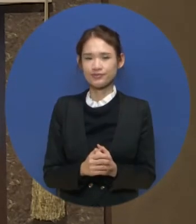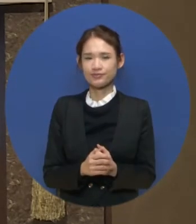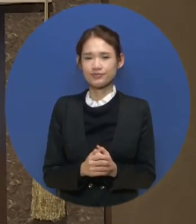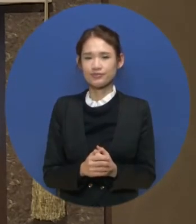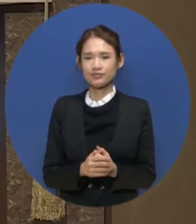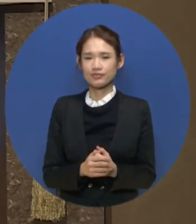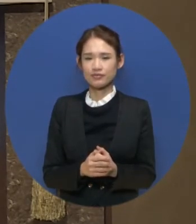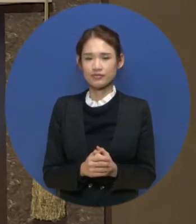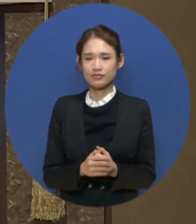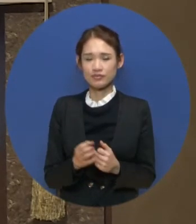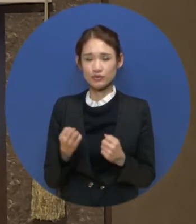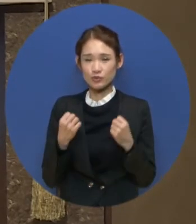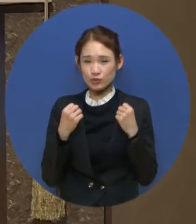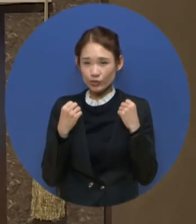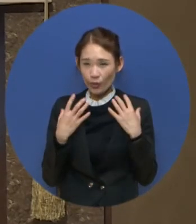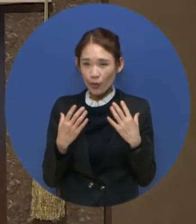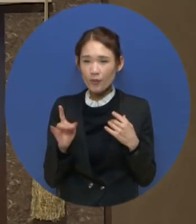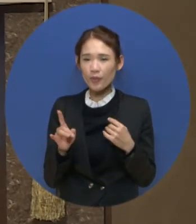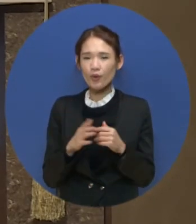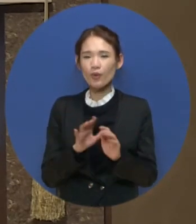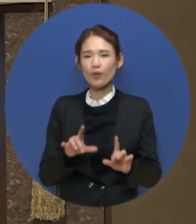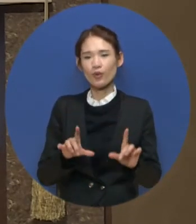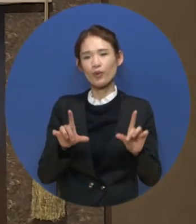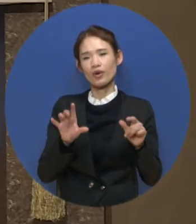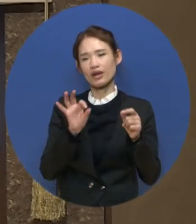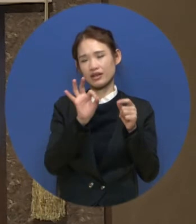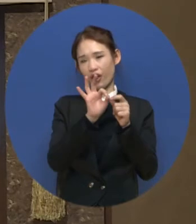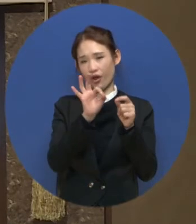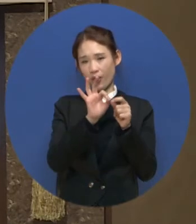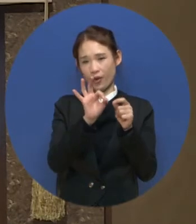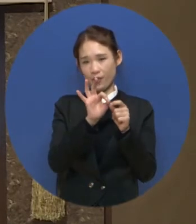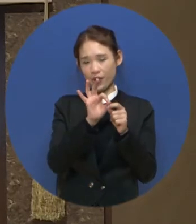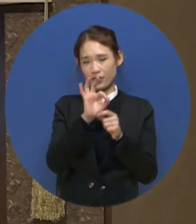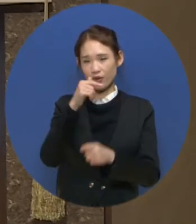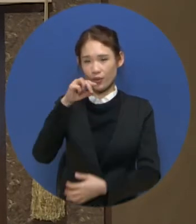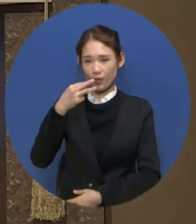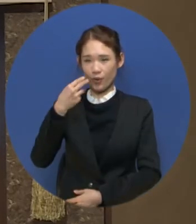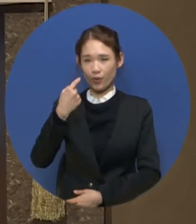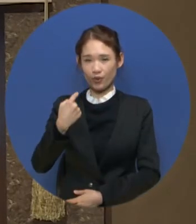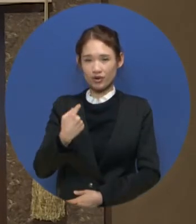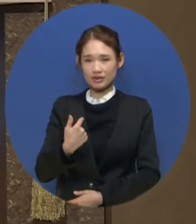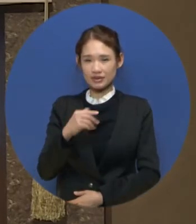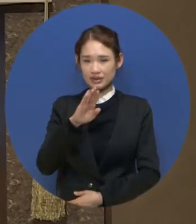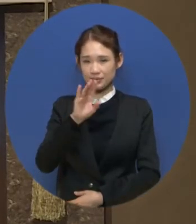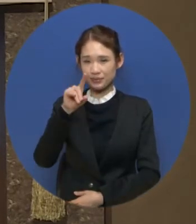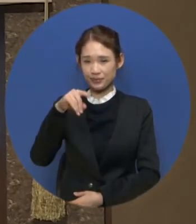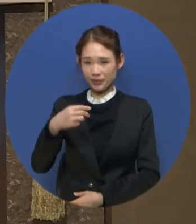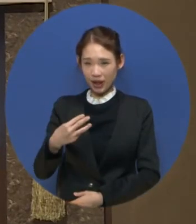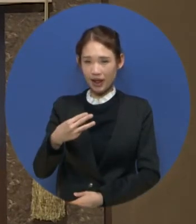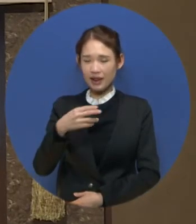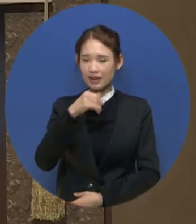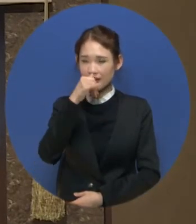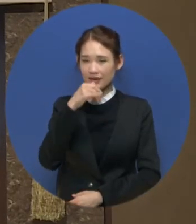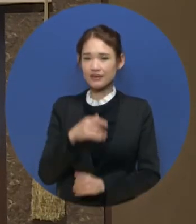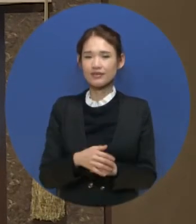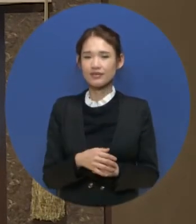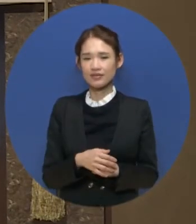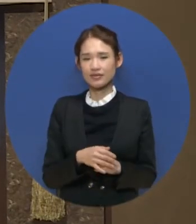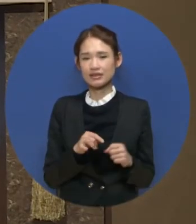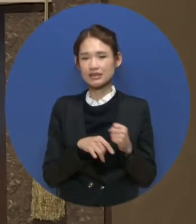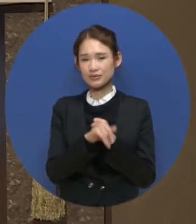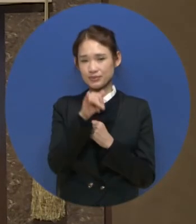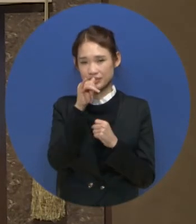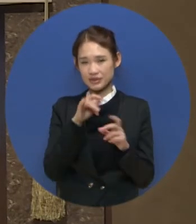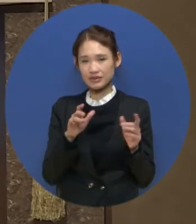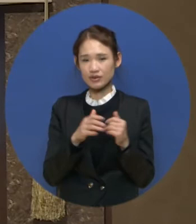사실은 공교롭게도 올해가 한 10번째 하는 이런 그 의미 있는 골든벨인데요. 그래서 해인데. 저희가